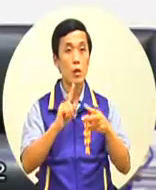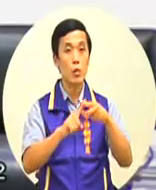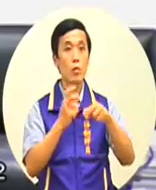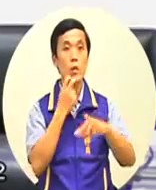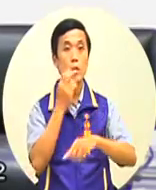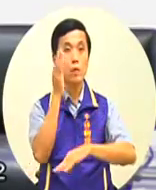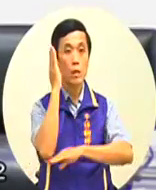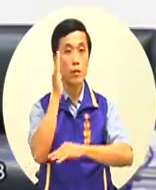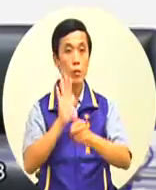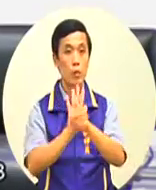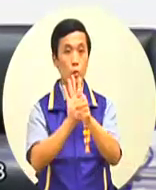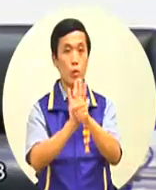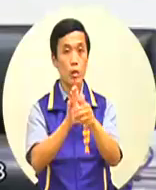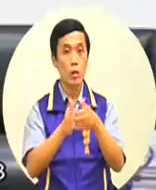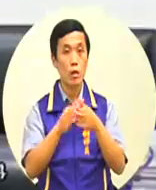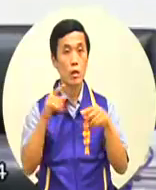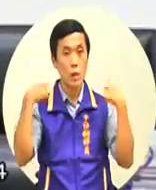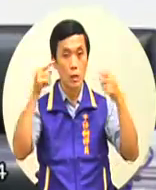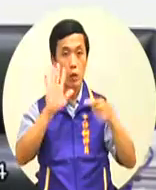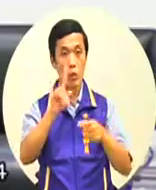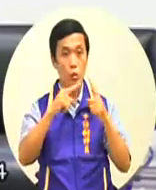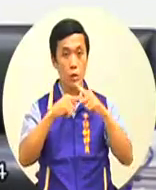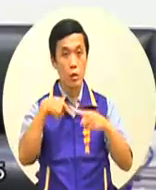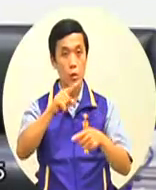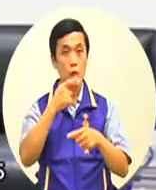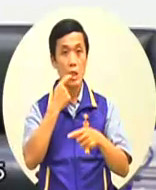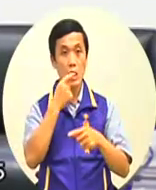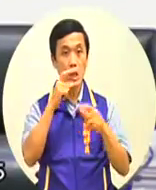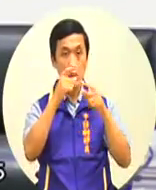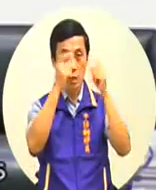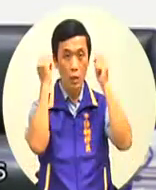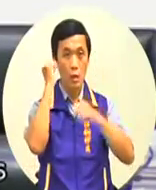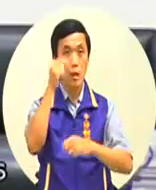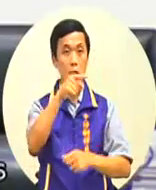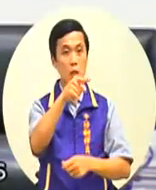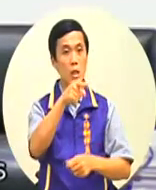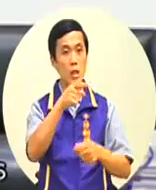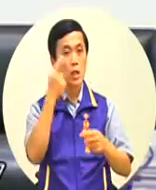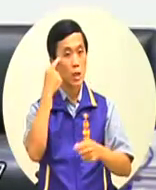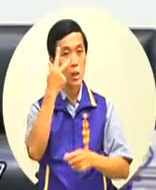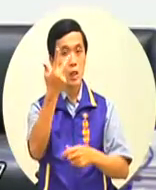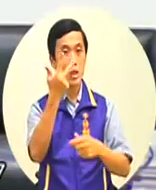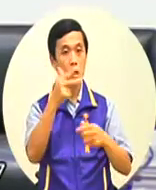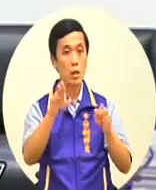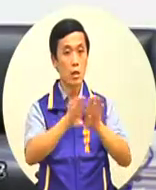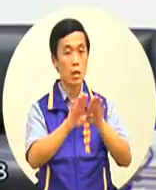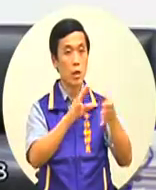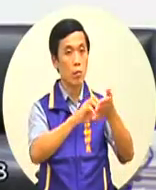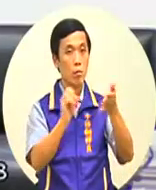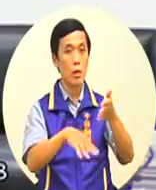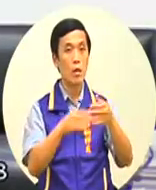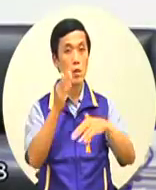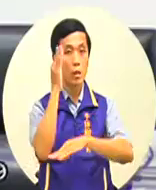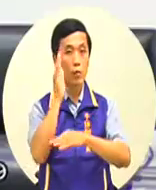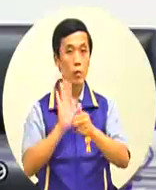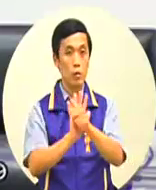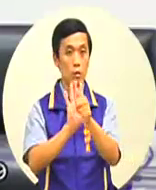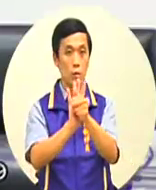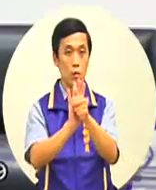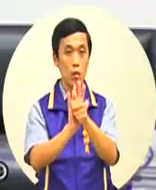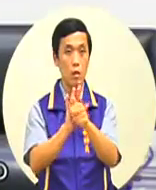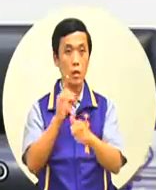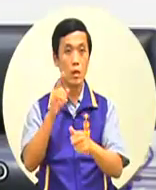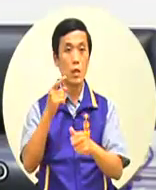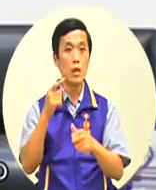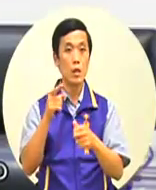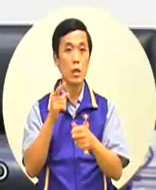在常常有人去抗议的，就是你没收了七天假嘛。所以政府推一例一休的原因，就是一例一休